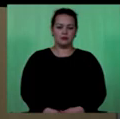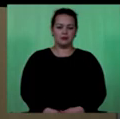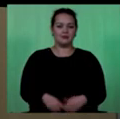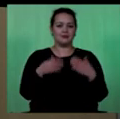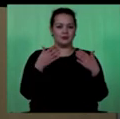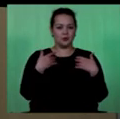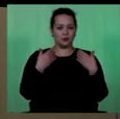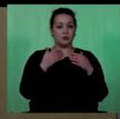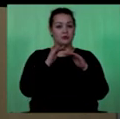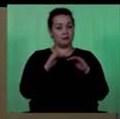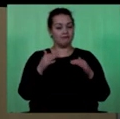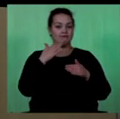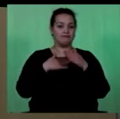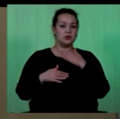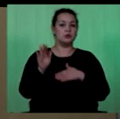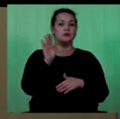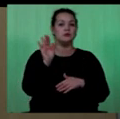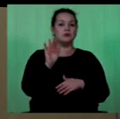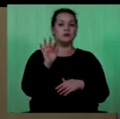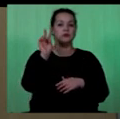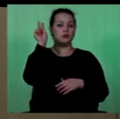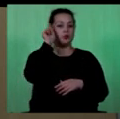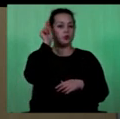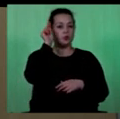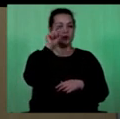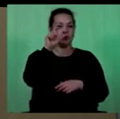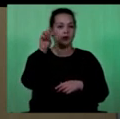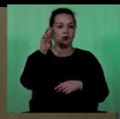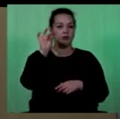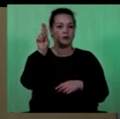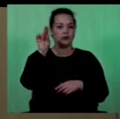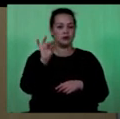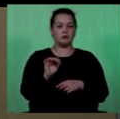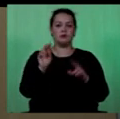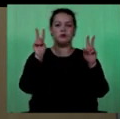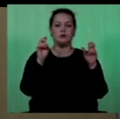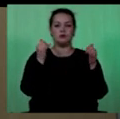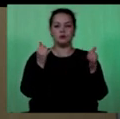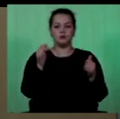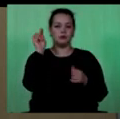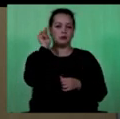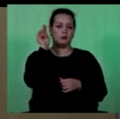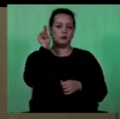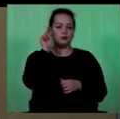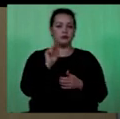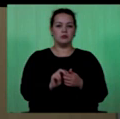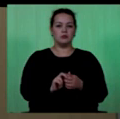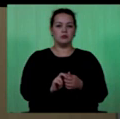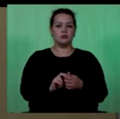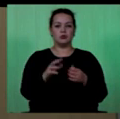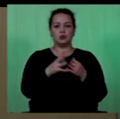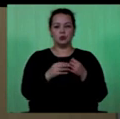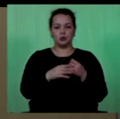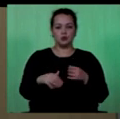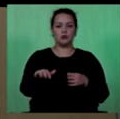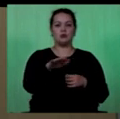Здравствуйте, ребята! Я рада приветствовать вас на уроке этики. И тема сегодняшнего нашего урока – «Земля